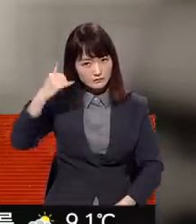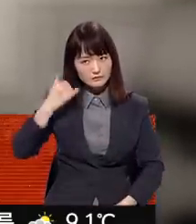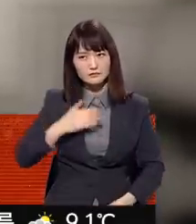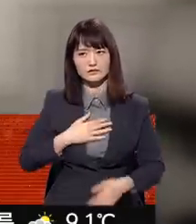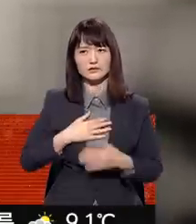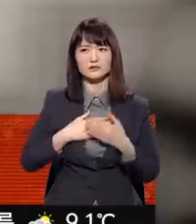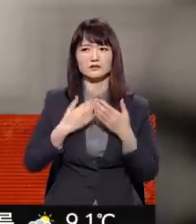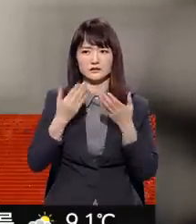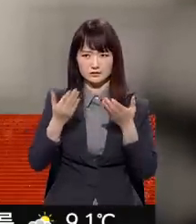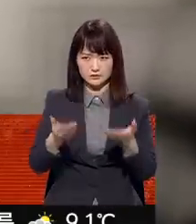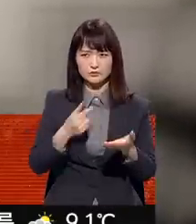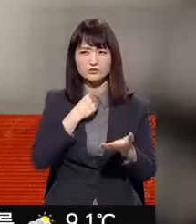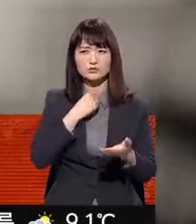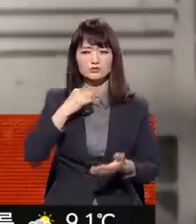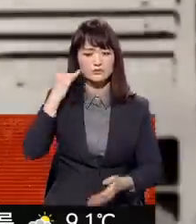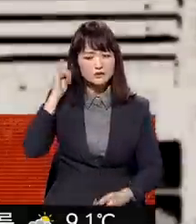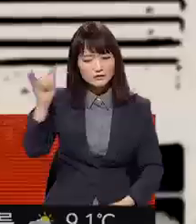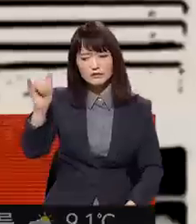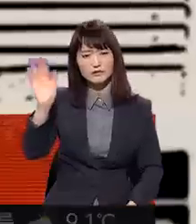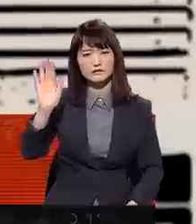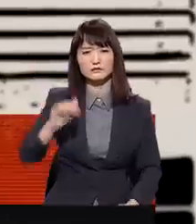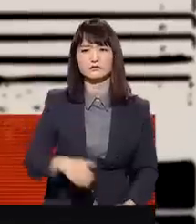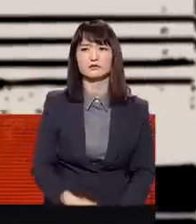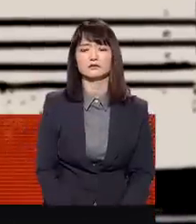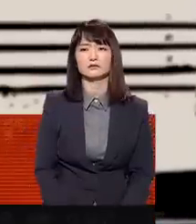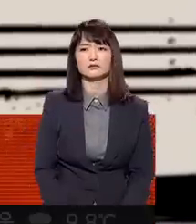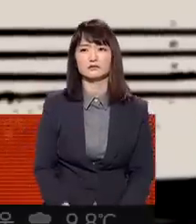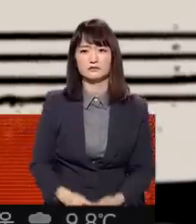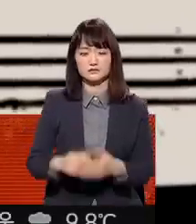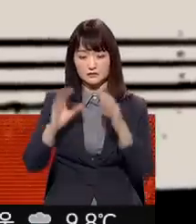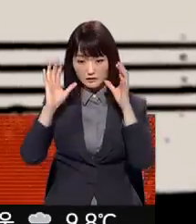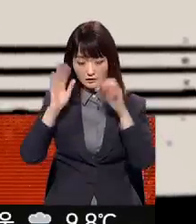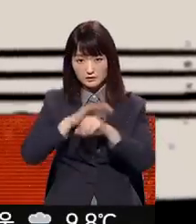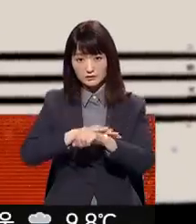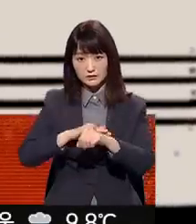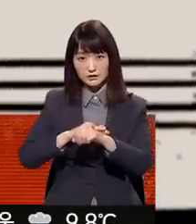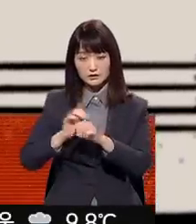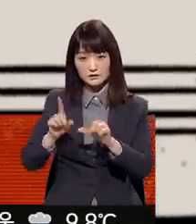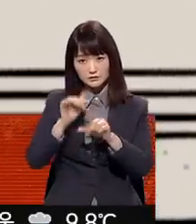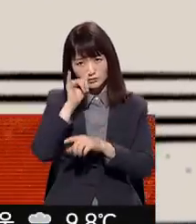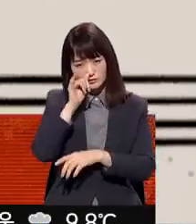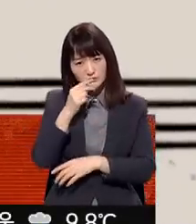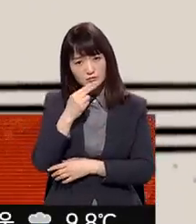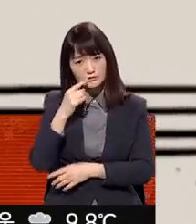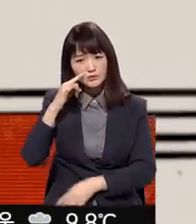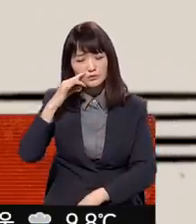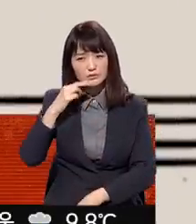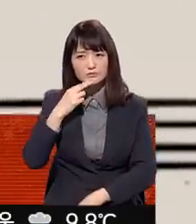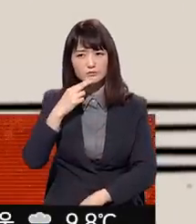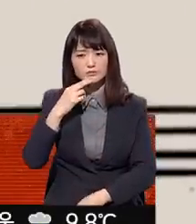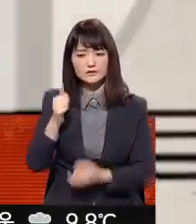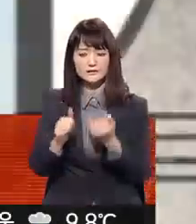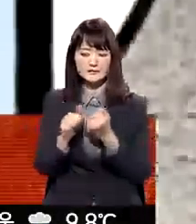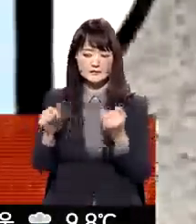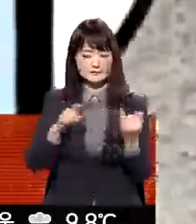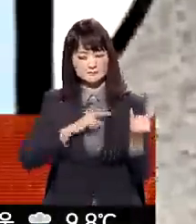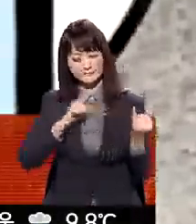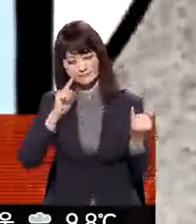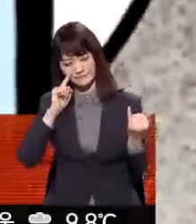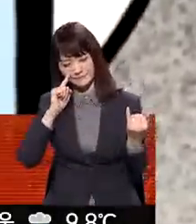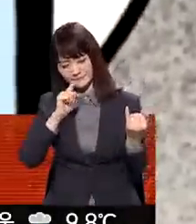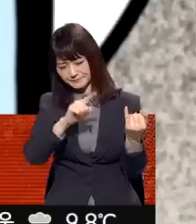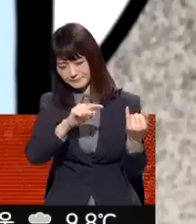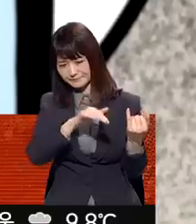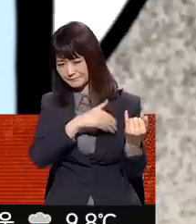싶으니까 연락하지 않겠다 이렇게 얘기를 합니다. 아이가 잘 있는지조차 궁금해하지 않으니까 이 남편이 의심이 확 들어서